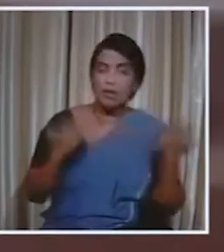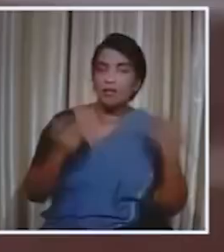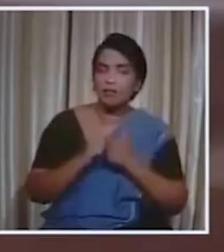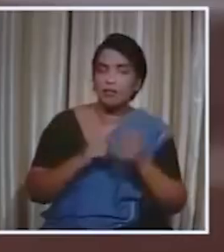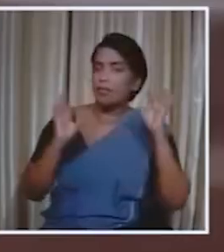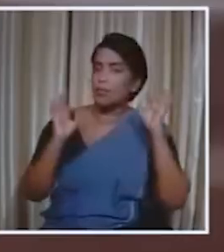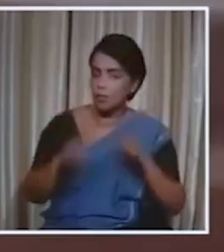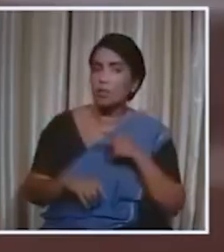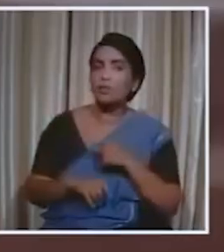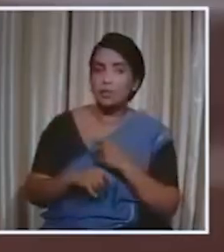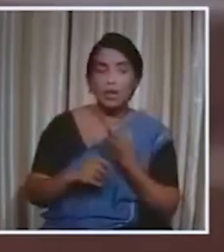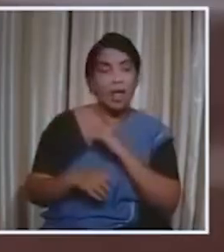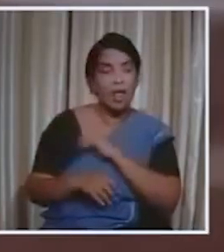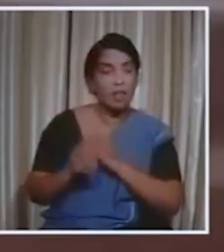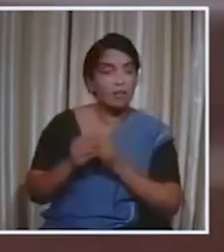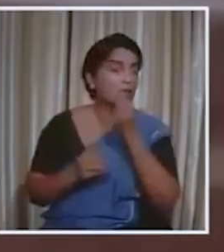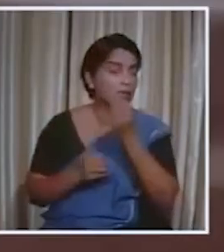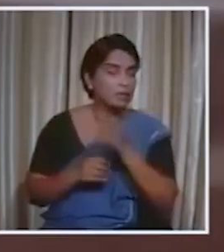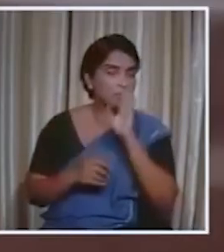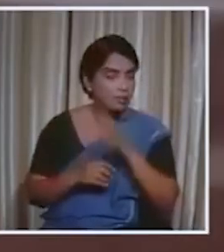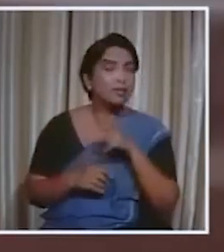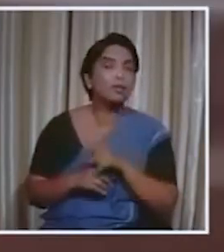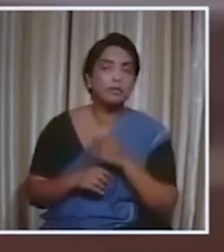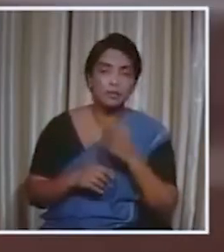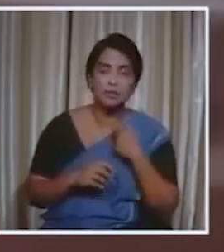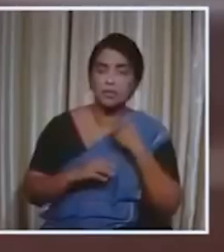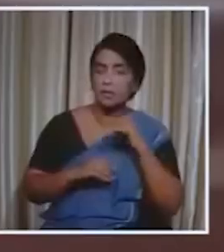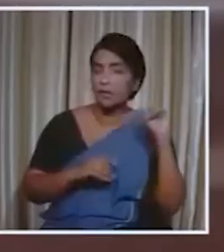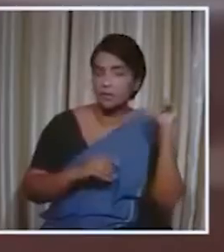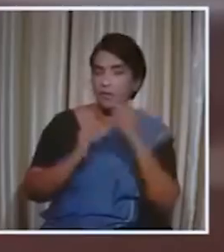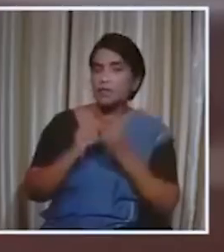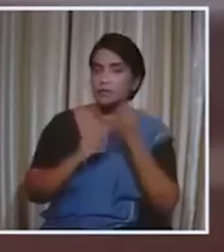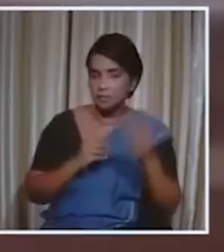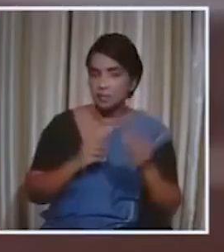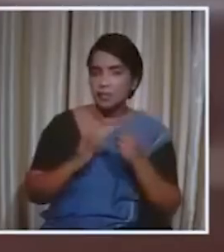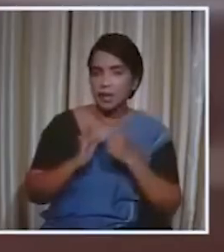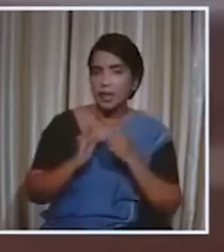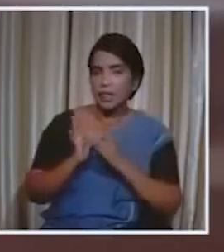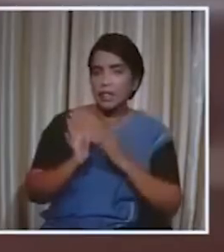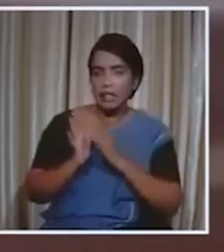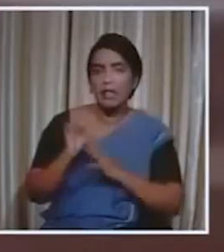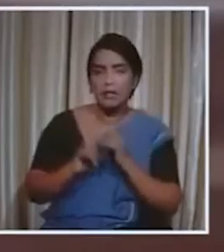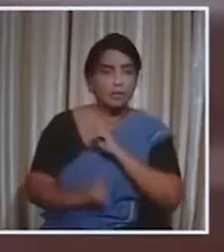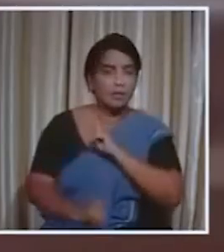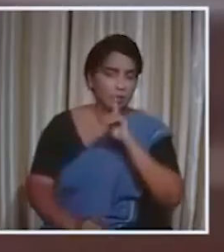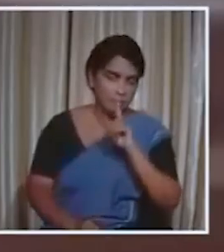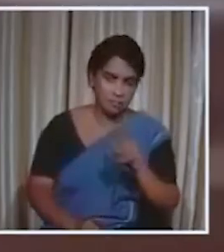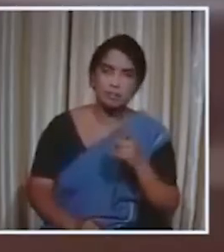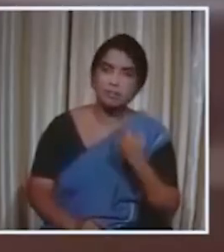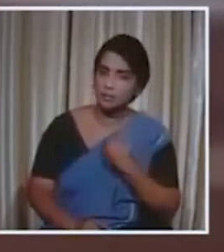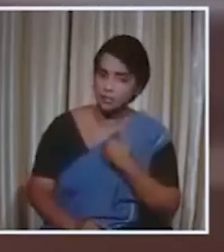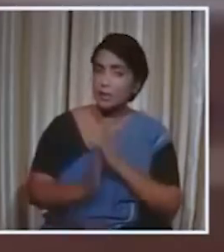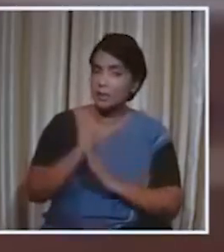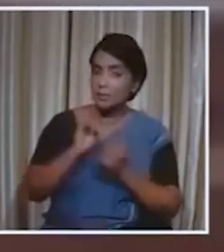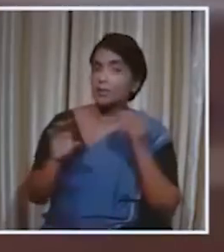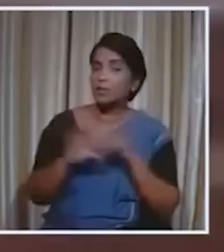වඩා ඒ අයට ප්‍රතිලාභ ලැබෙන්න ඕනෙ හින්දා අපි ඒකට ප්‍රමුඛතාවයක් දෙනවා. මම හිතන්නේ ඉදිකරුවාද ඔබතුමා කියපු කාරණාව මම මේ